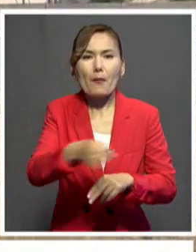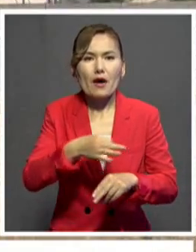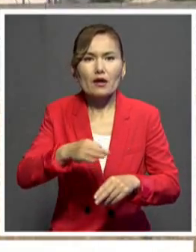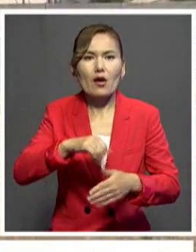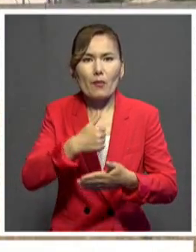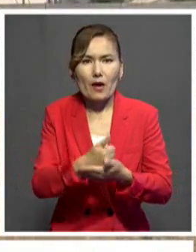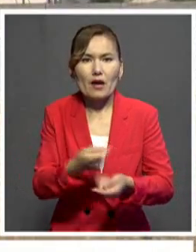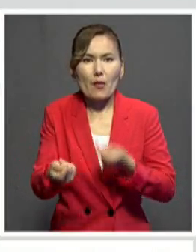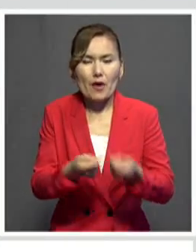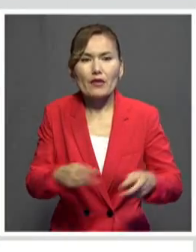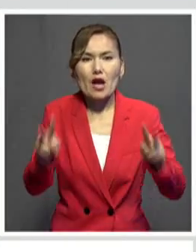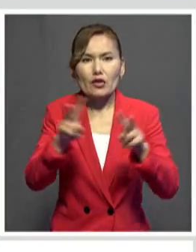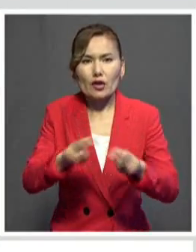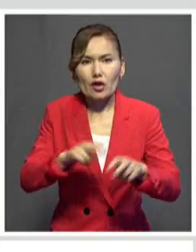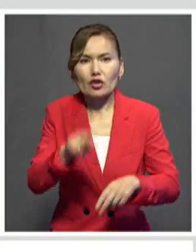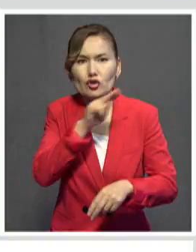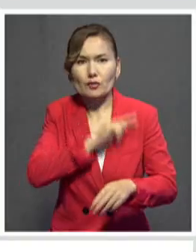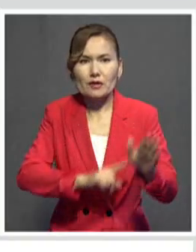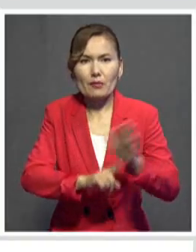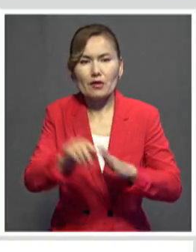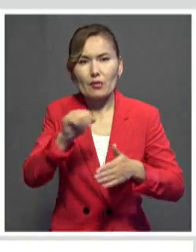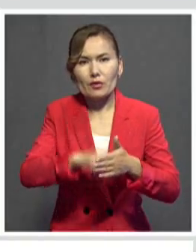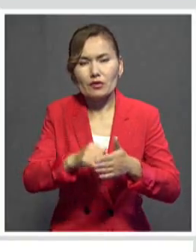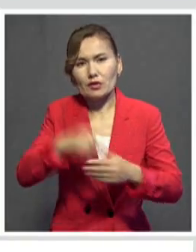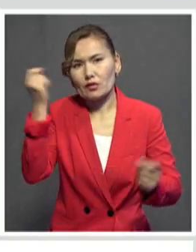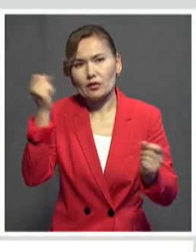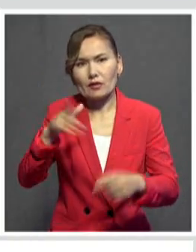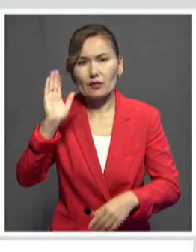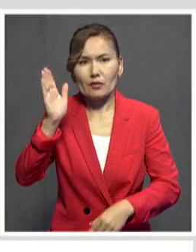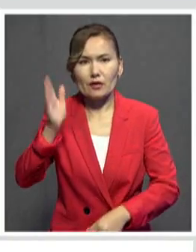экологиялық инспекторы тексеру жұмыстарының басталатынын айтты.